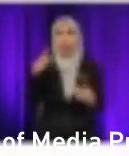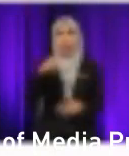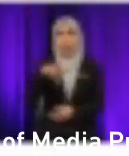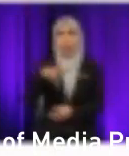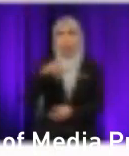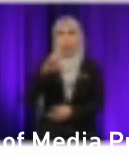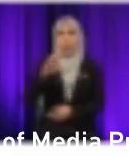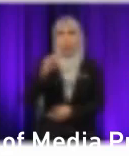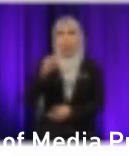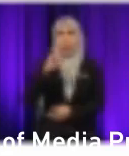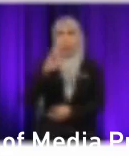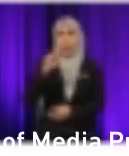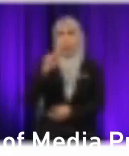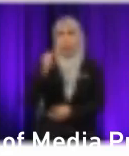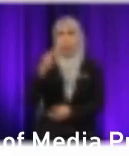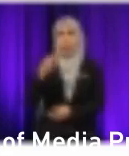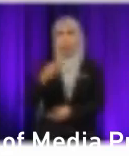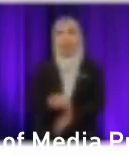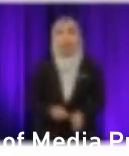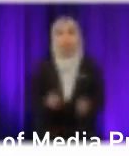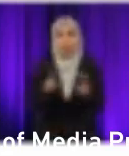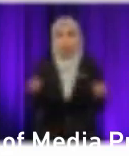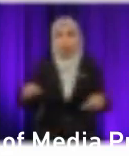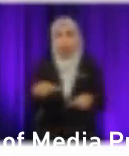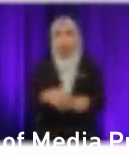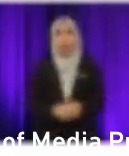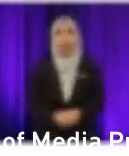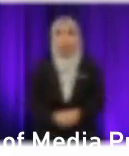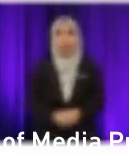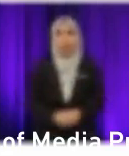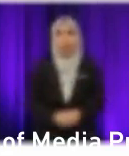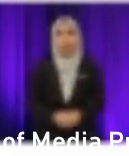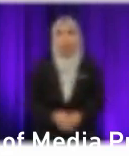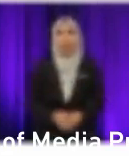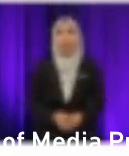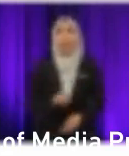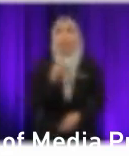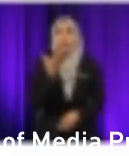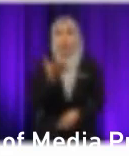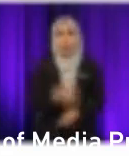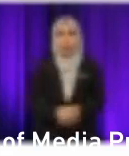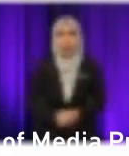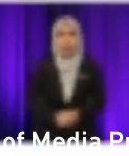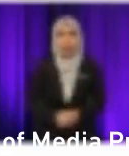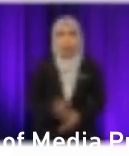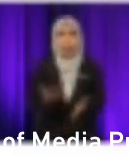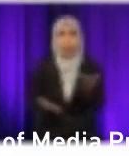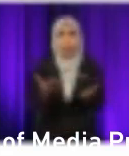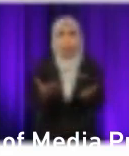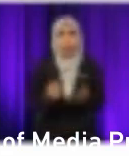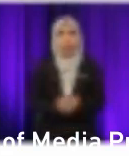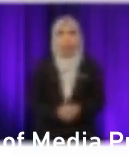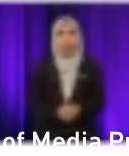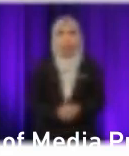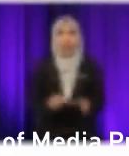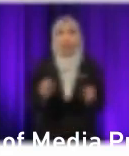boleh cadangkan? Pemisah ruang sediakan. Aiman nyatakan je apa yang Aiman nak cadangkan kat situ. Mungkin boleh letakkan satu